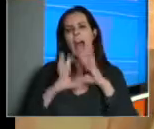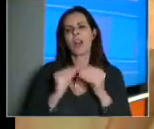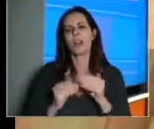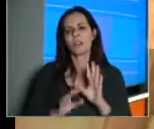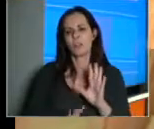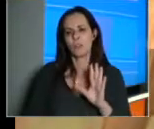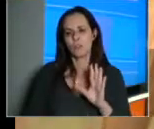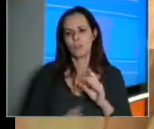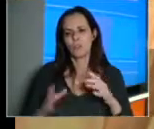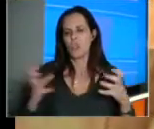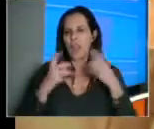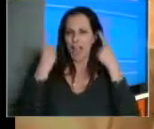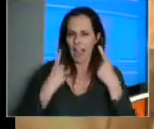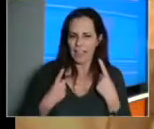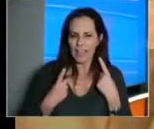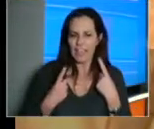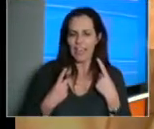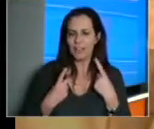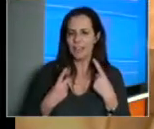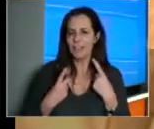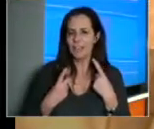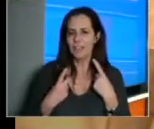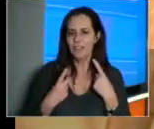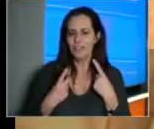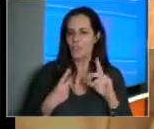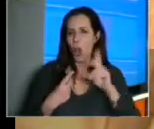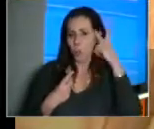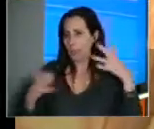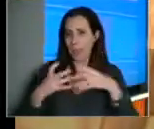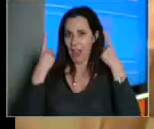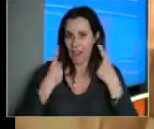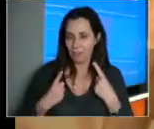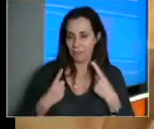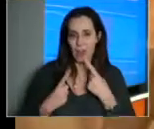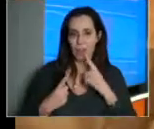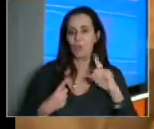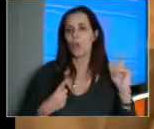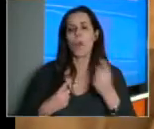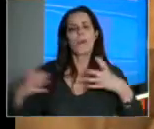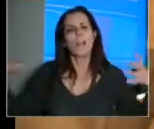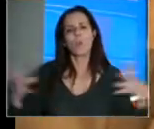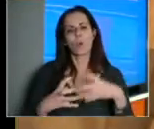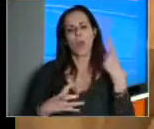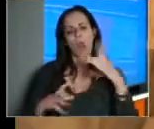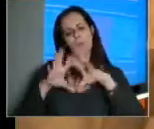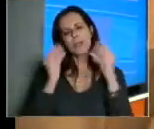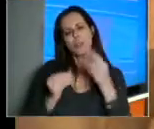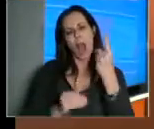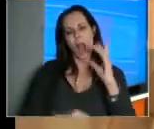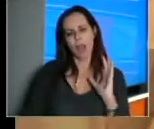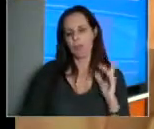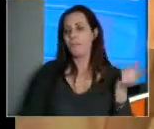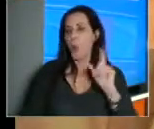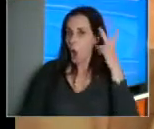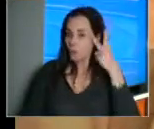שהיא הבנה של החברה החרדית, היא הבנה של החברה החרדית להתייחס לקבוצה החרדית כמקשה אחת,